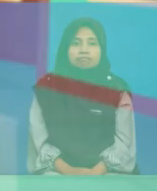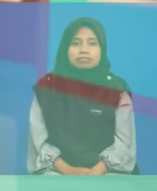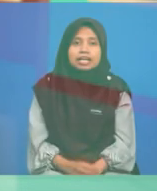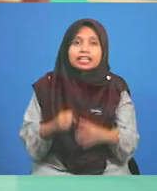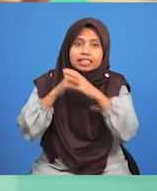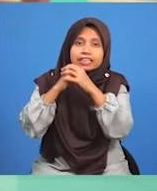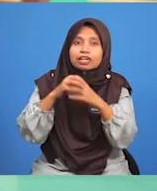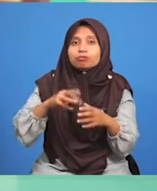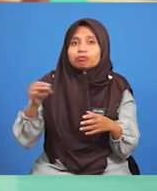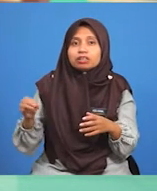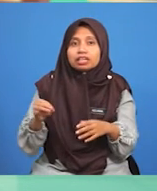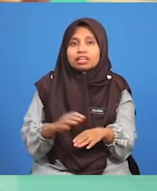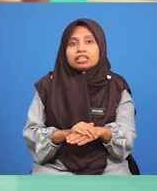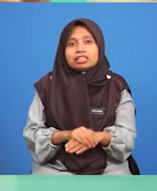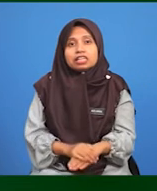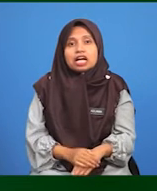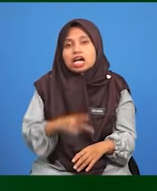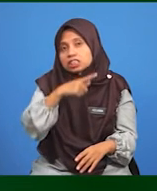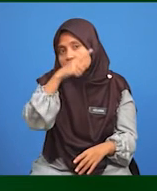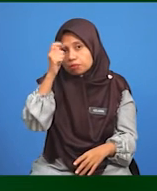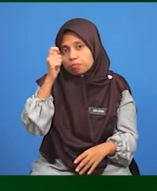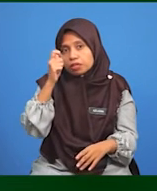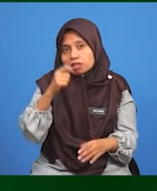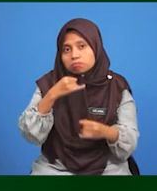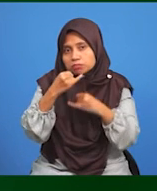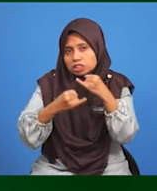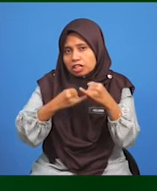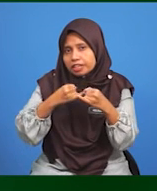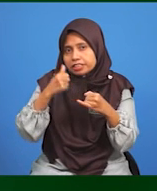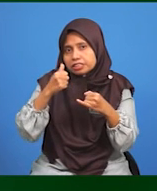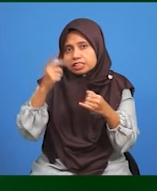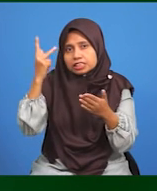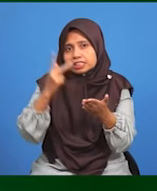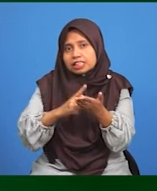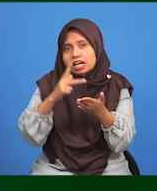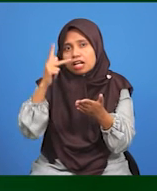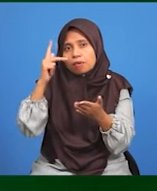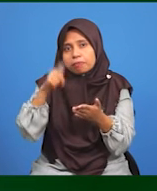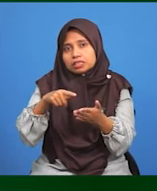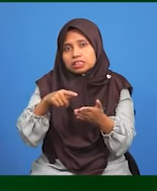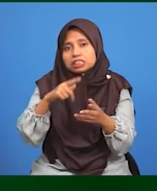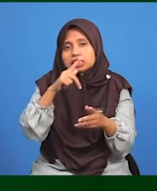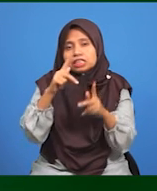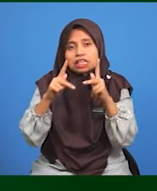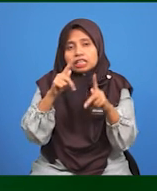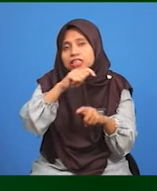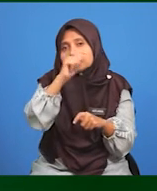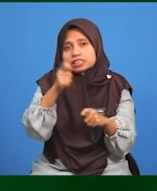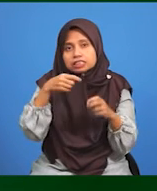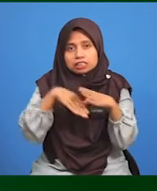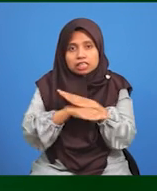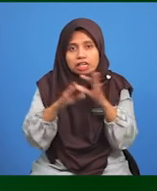Udah nih murid-murid kerana bercahaya mengenal pasti kata tanya dalam